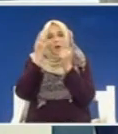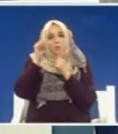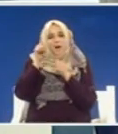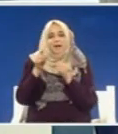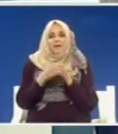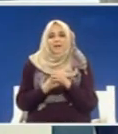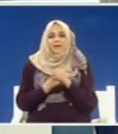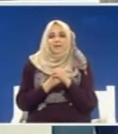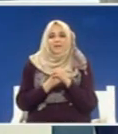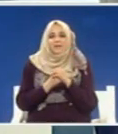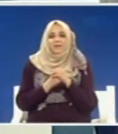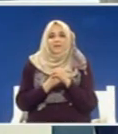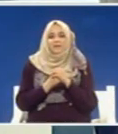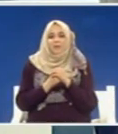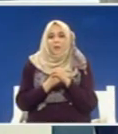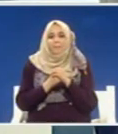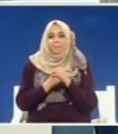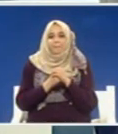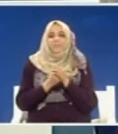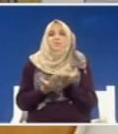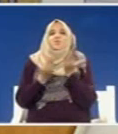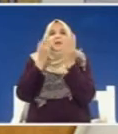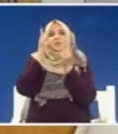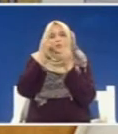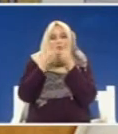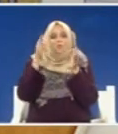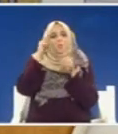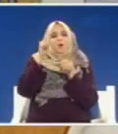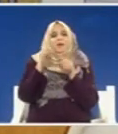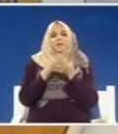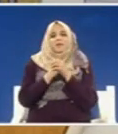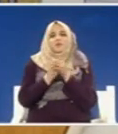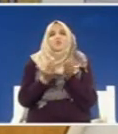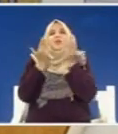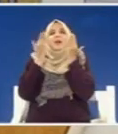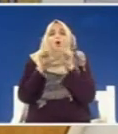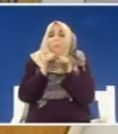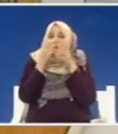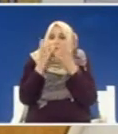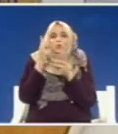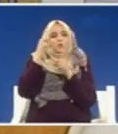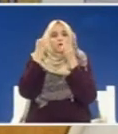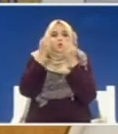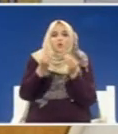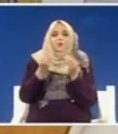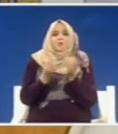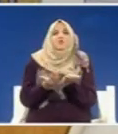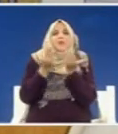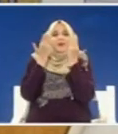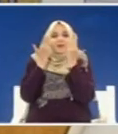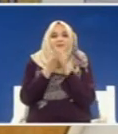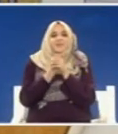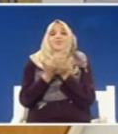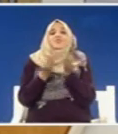إحنا نقول ربي يفتح عليها إن شاء الله بما تتمنى. ويرسل إليها إن شاء الله